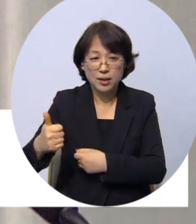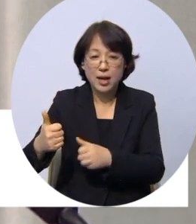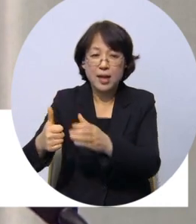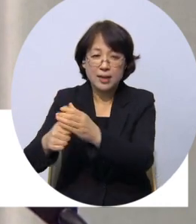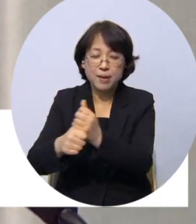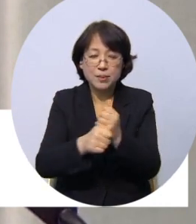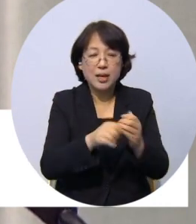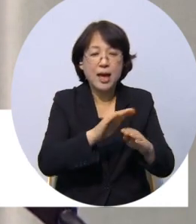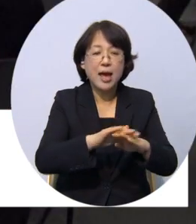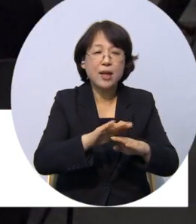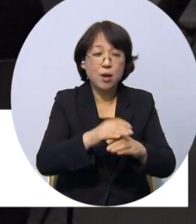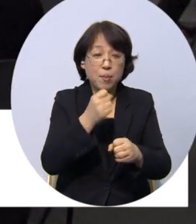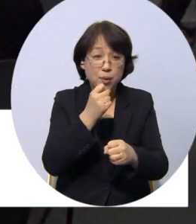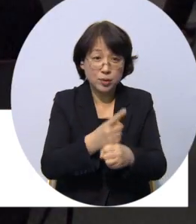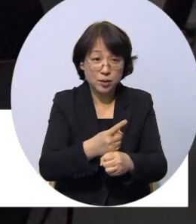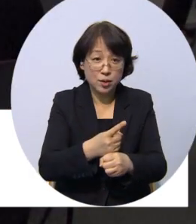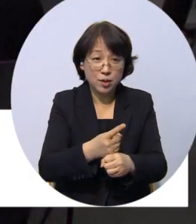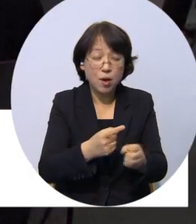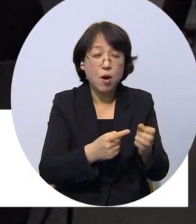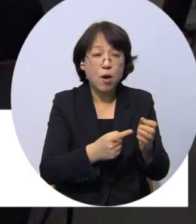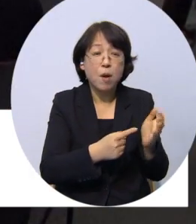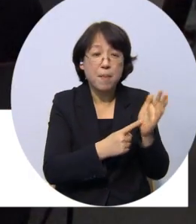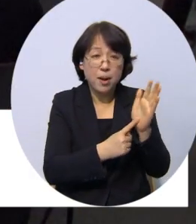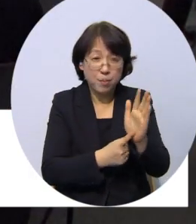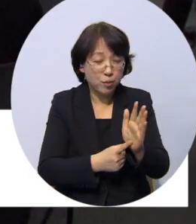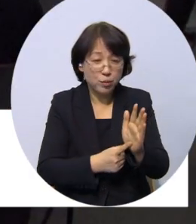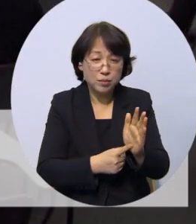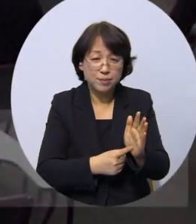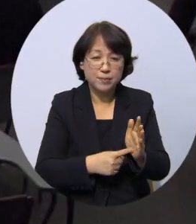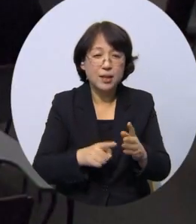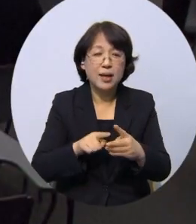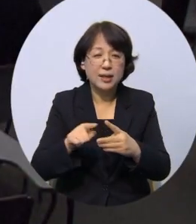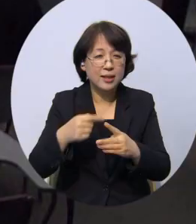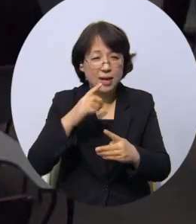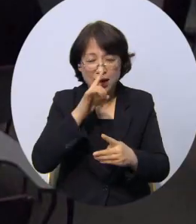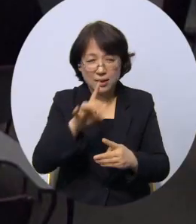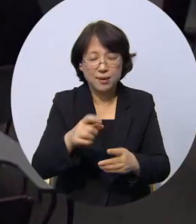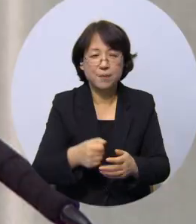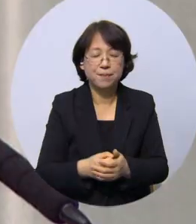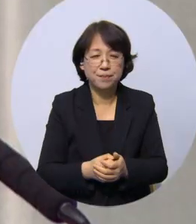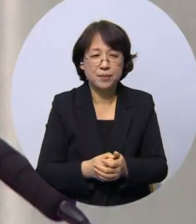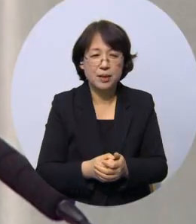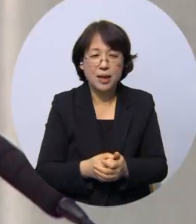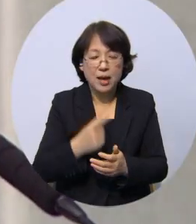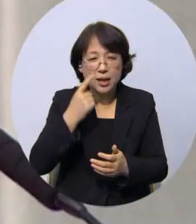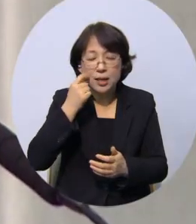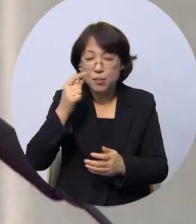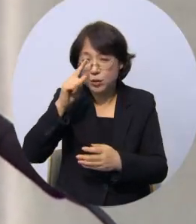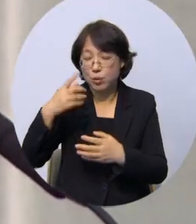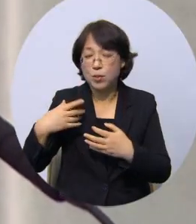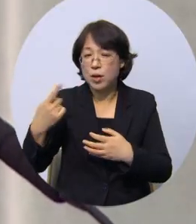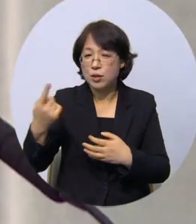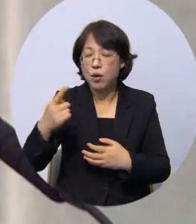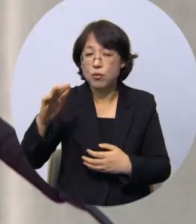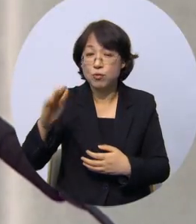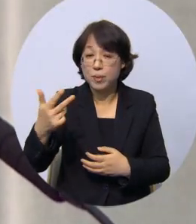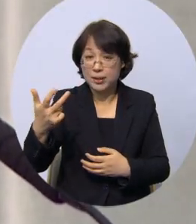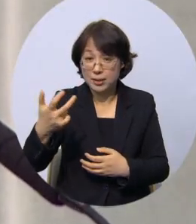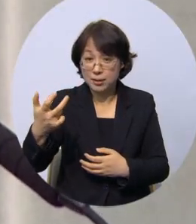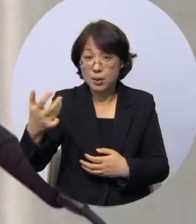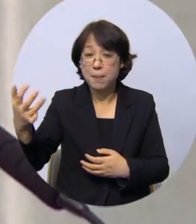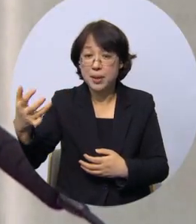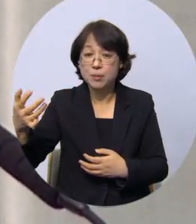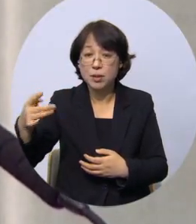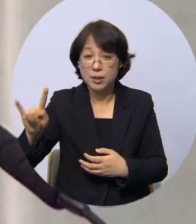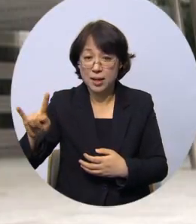주장은 전혀 받아들일 수 없다고 반했습니다 일본 정부는 1970년대에서 80년대 자국민 17명이